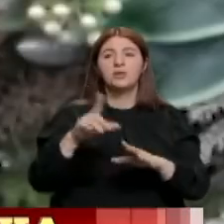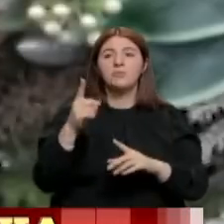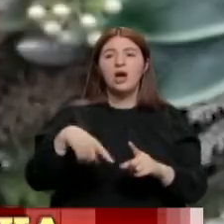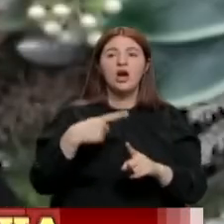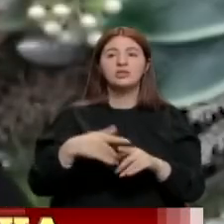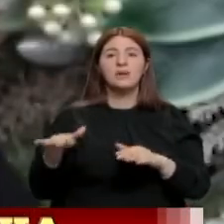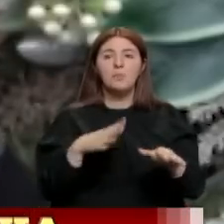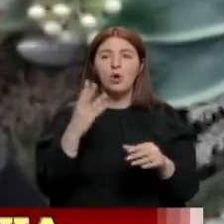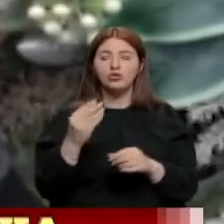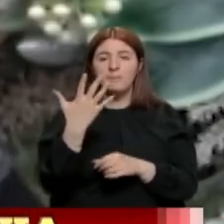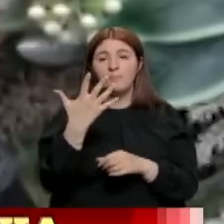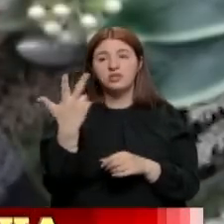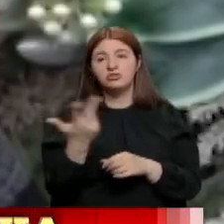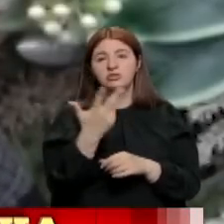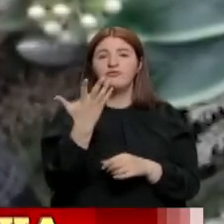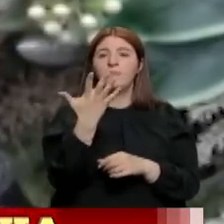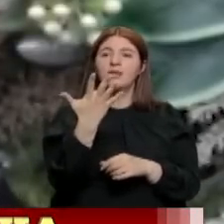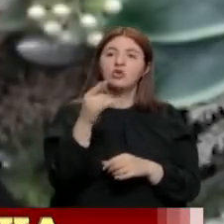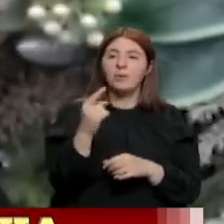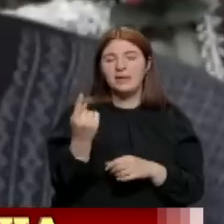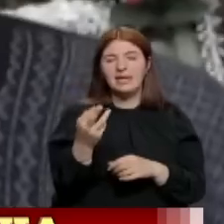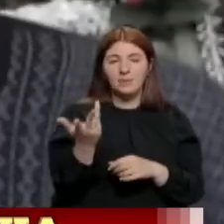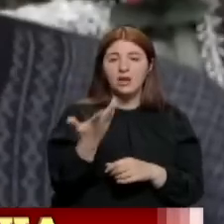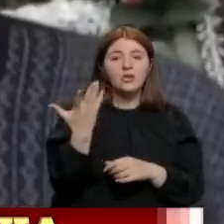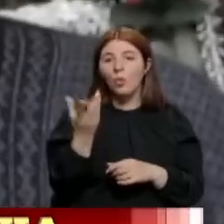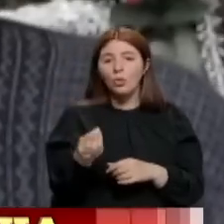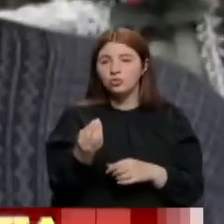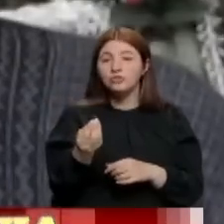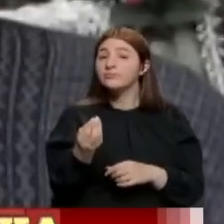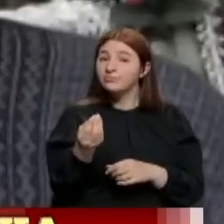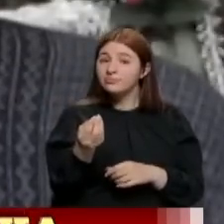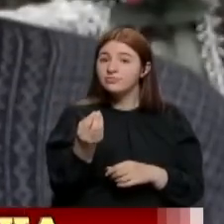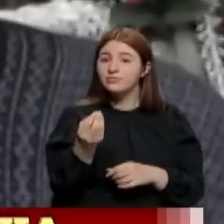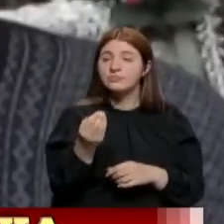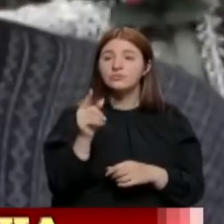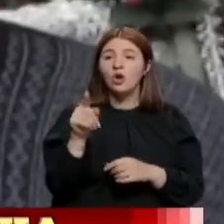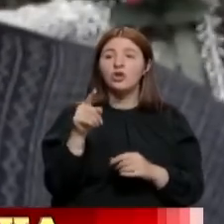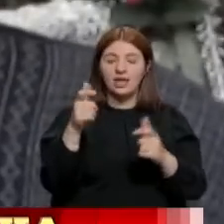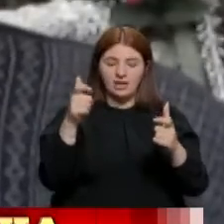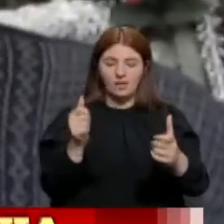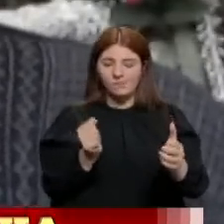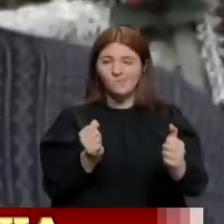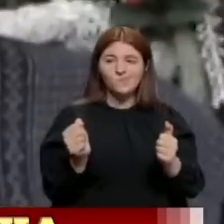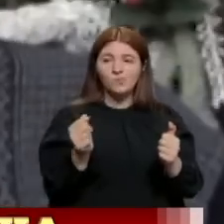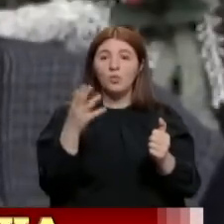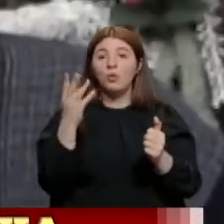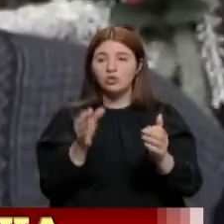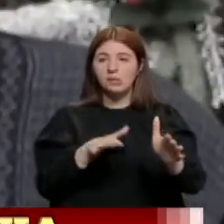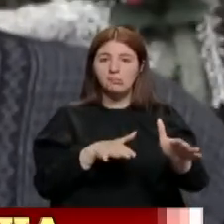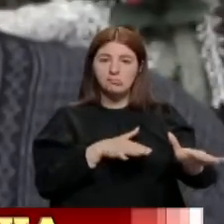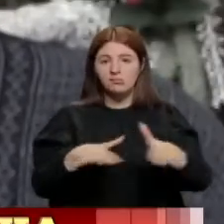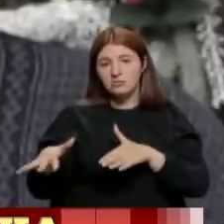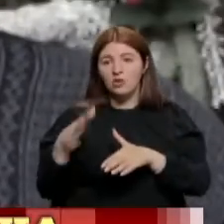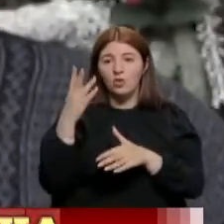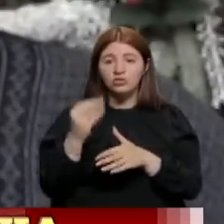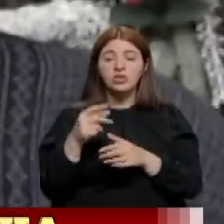artçı deprem oldu 5 şiddetinde, 5.1 şiddetinde. Ne olur o yerinden oynadığı zaman betonla demir kayma